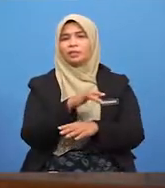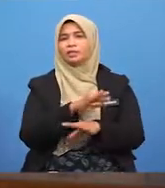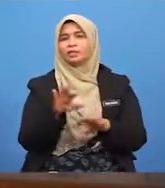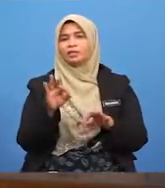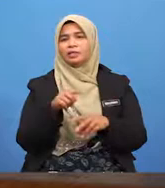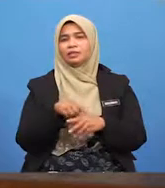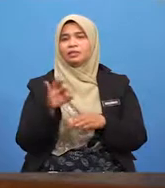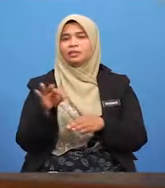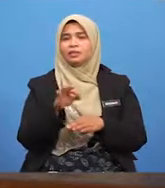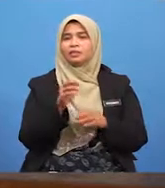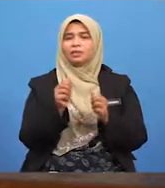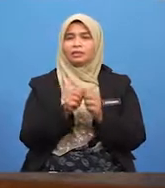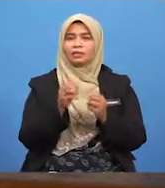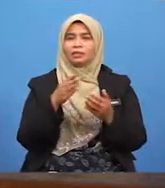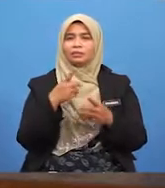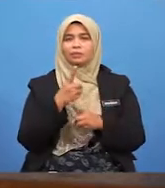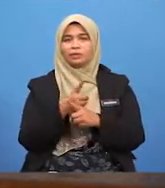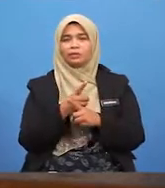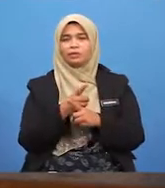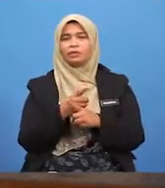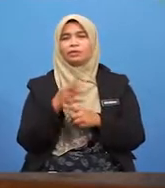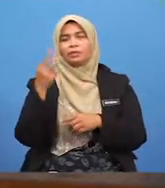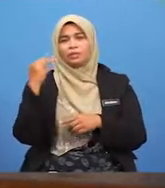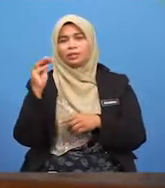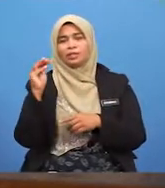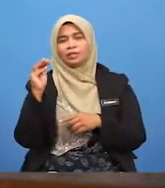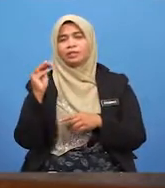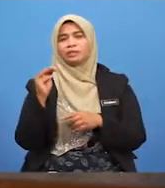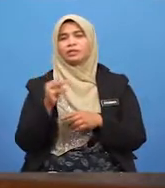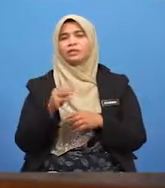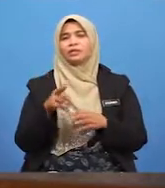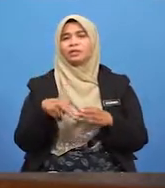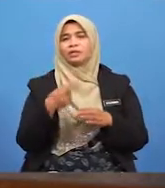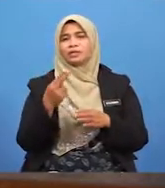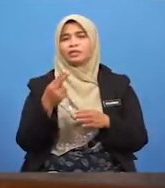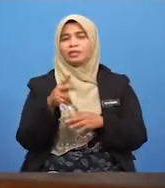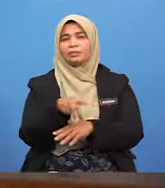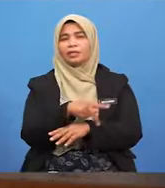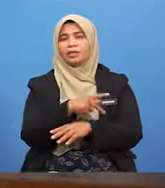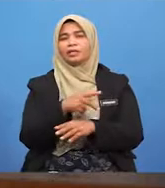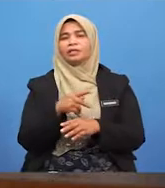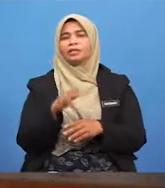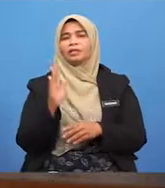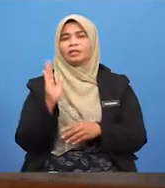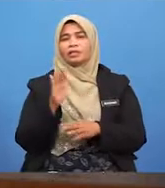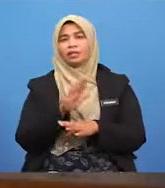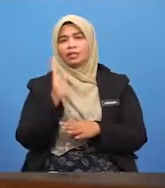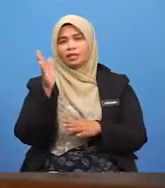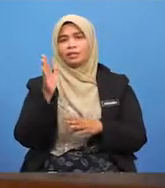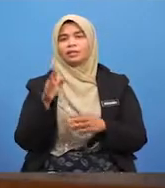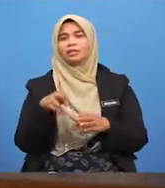maka hasil pakaian tersebut tidak terletak dengan elo tidak selesai dipakai dan